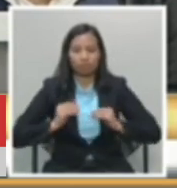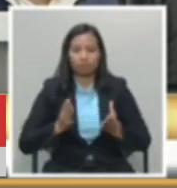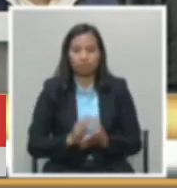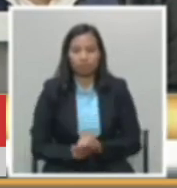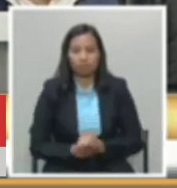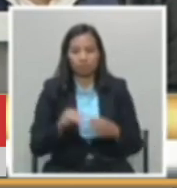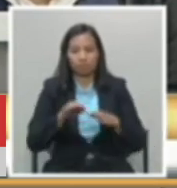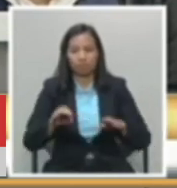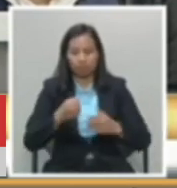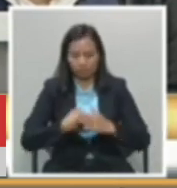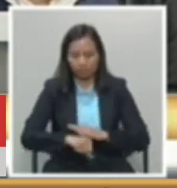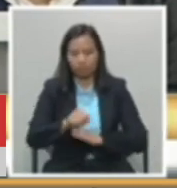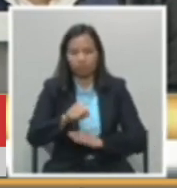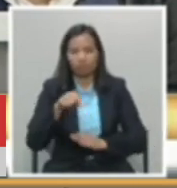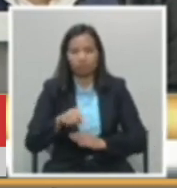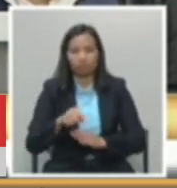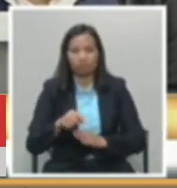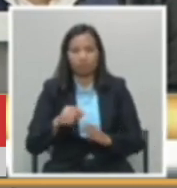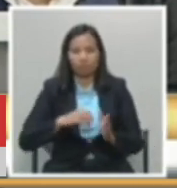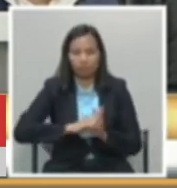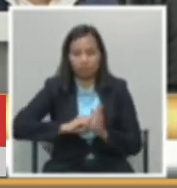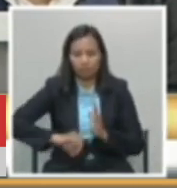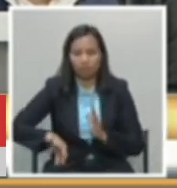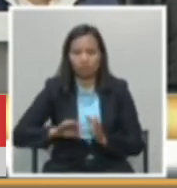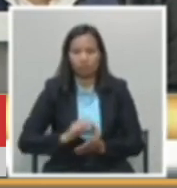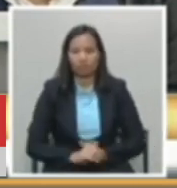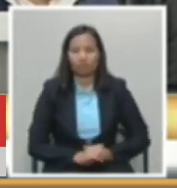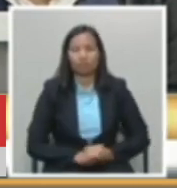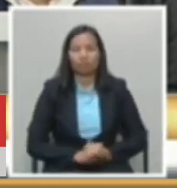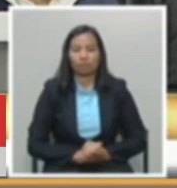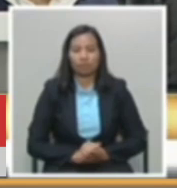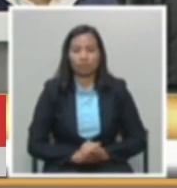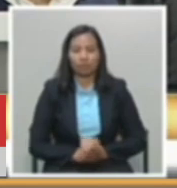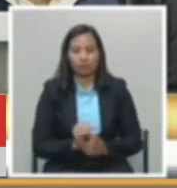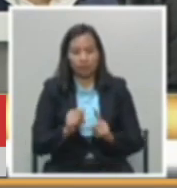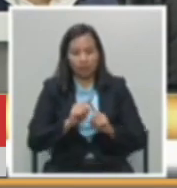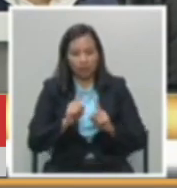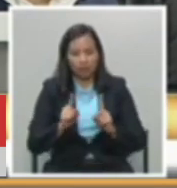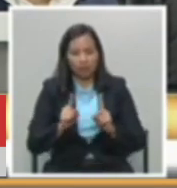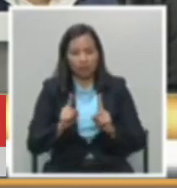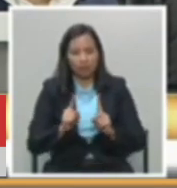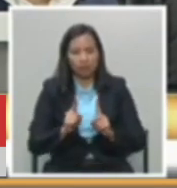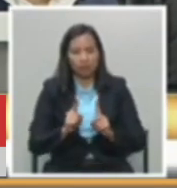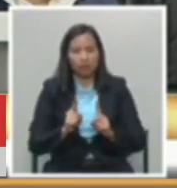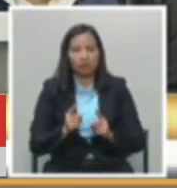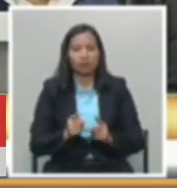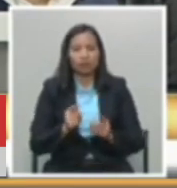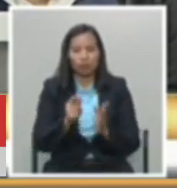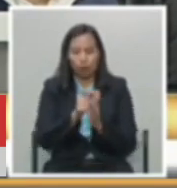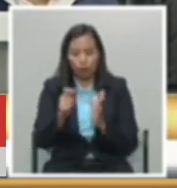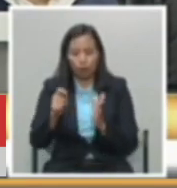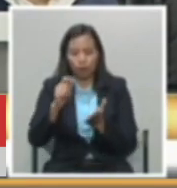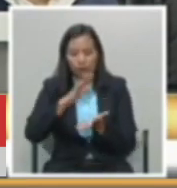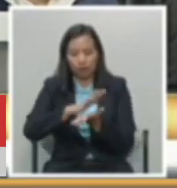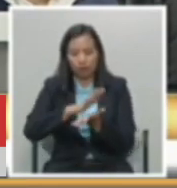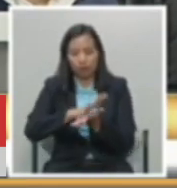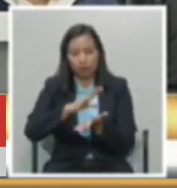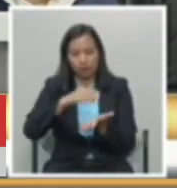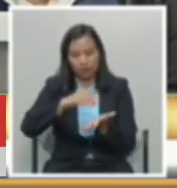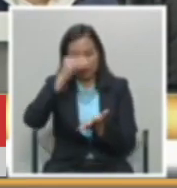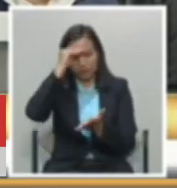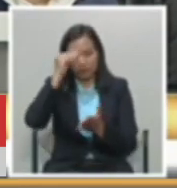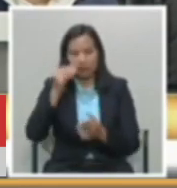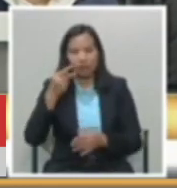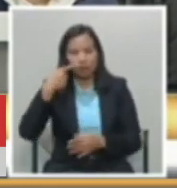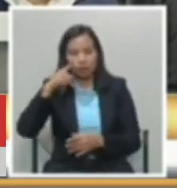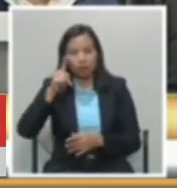จะเกิดปรากฏการณ์แท้งทิ้งนะคะจะเกิดปรากฏการณ์ออกจากโรงเรียนกลางคันปู่ย่าตาย